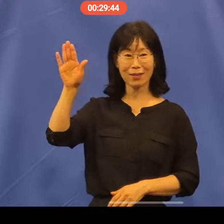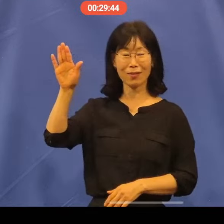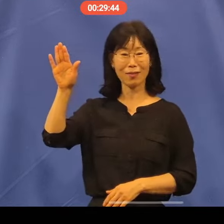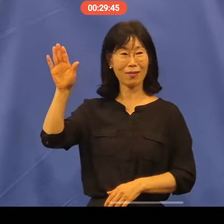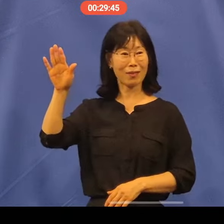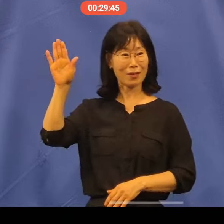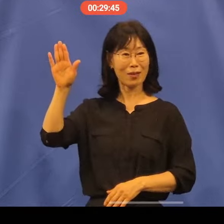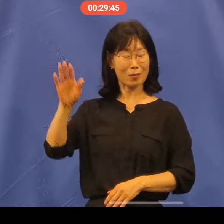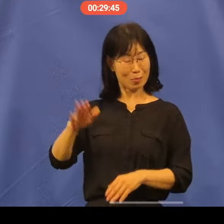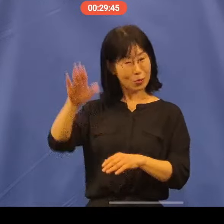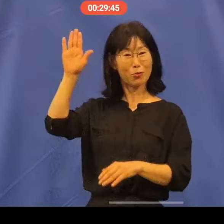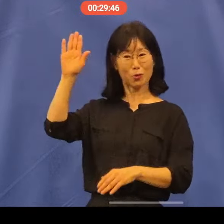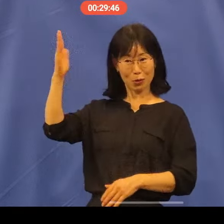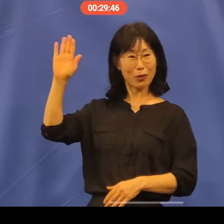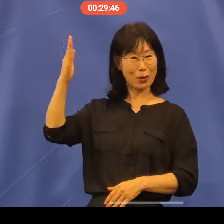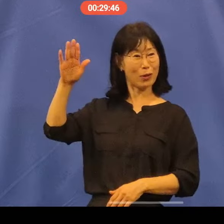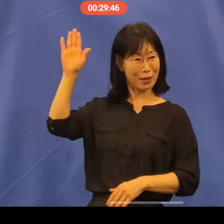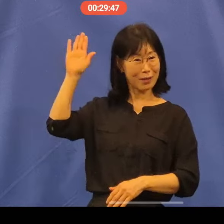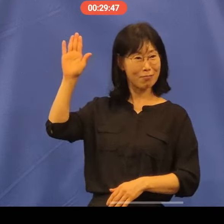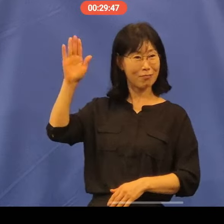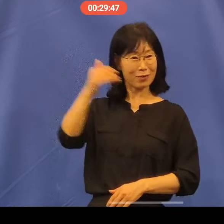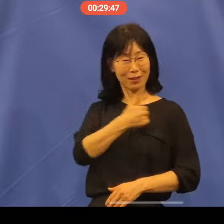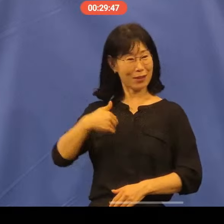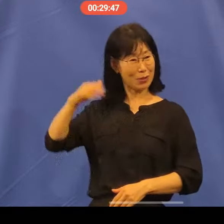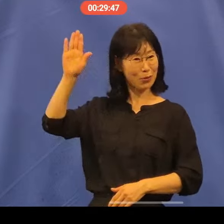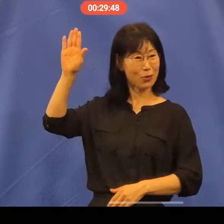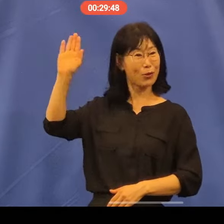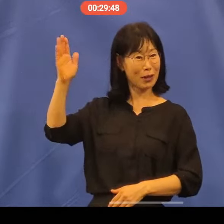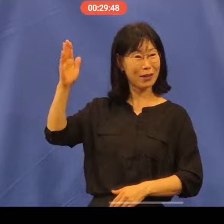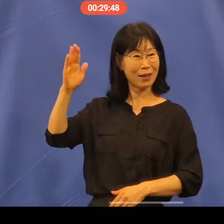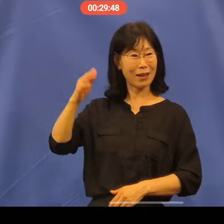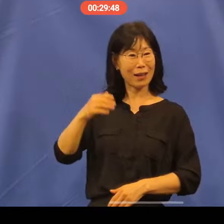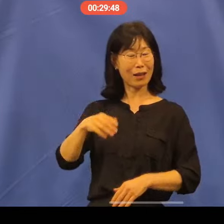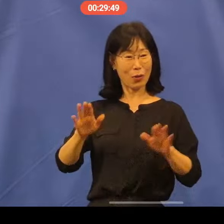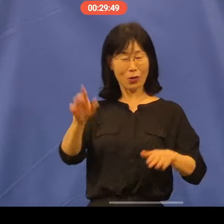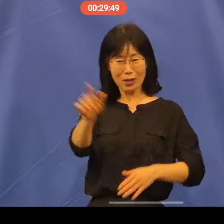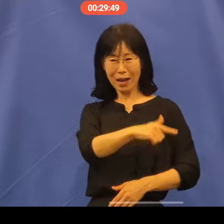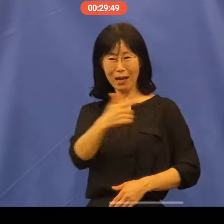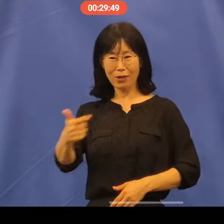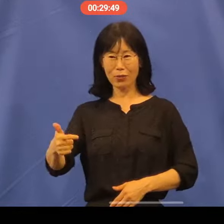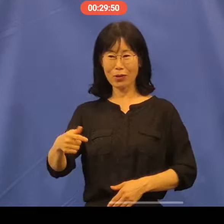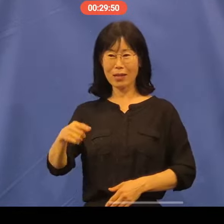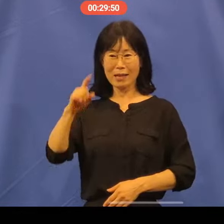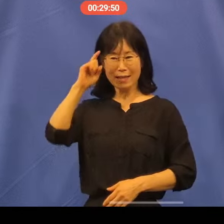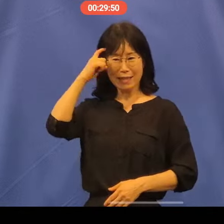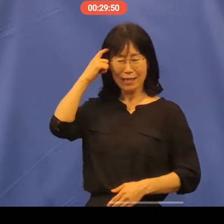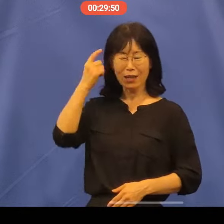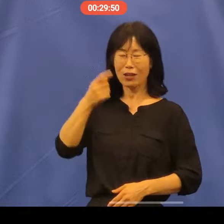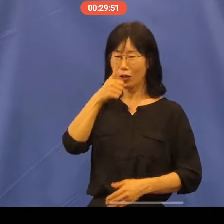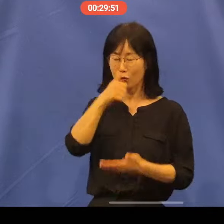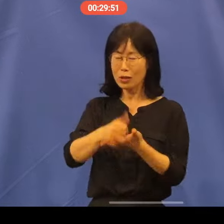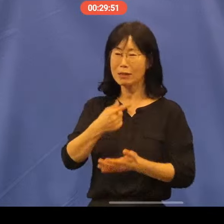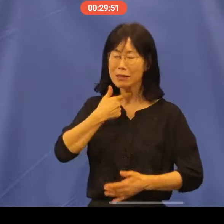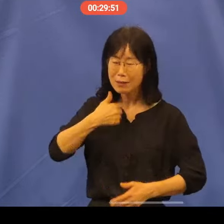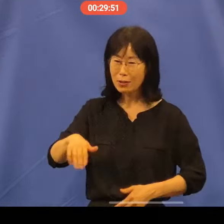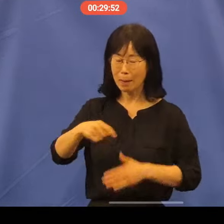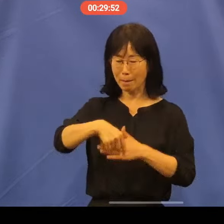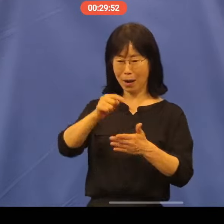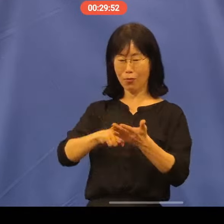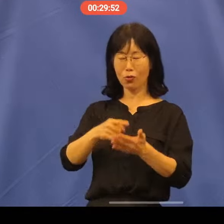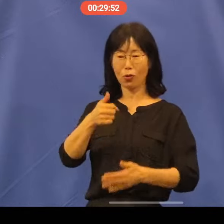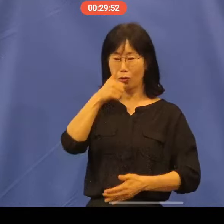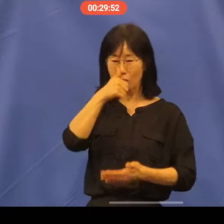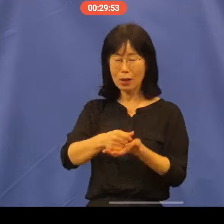손 들어도 돼요. 네. 나 한 번도, 나 생각으로도 죄 안 지었고, 마음으로도 죄 안